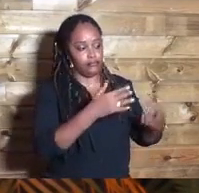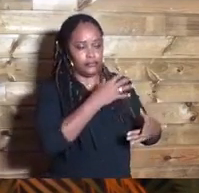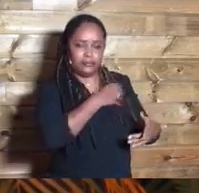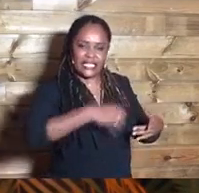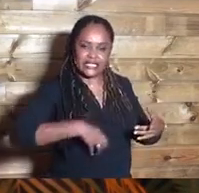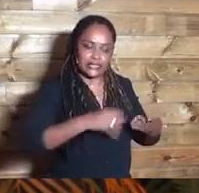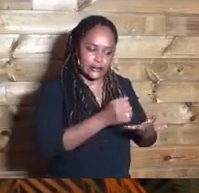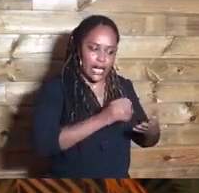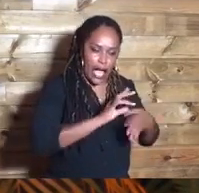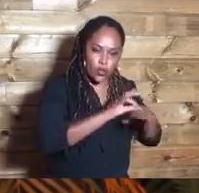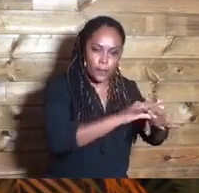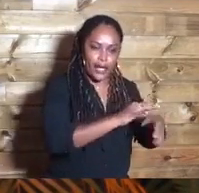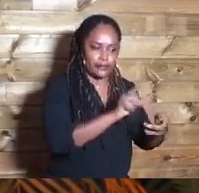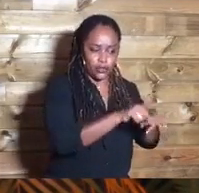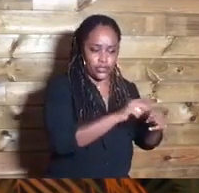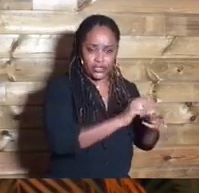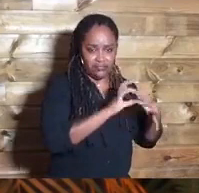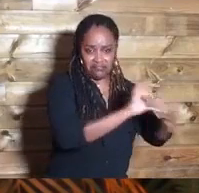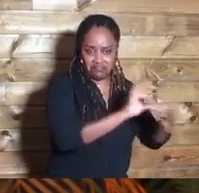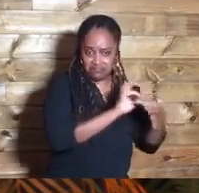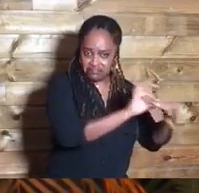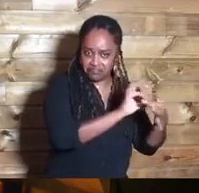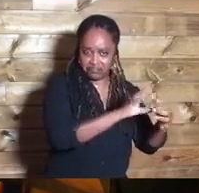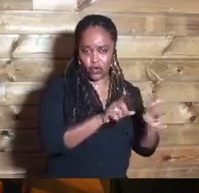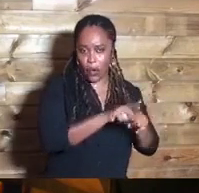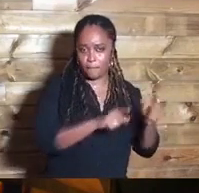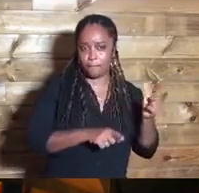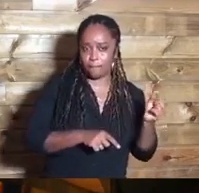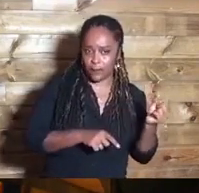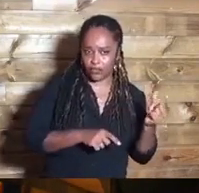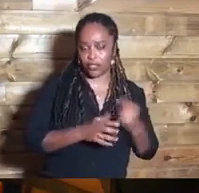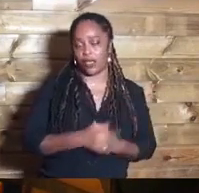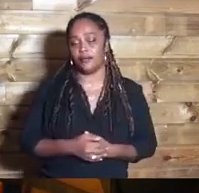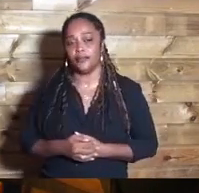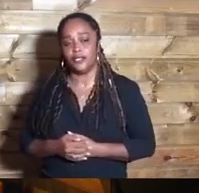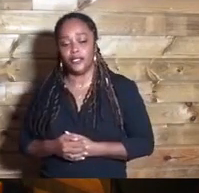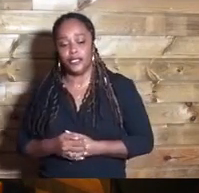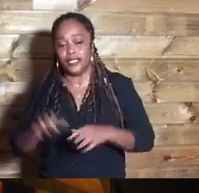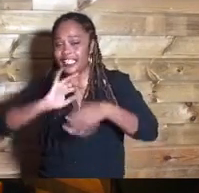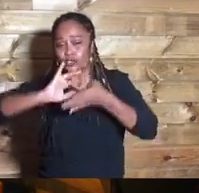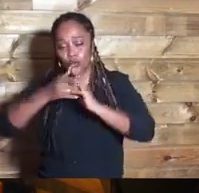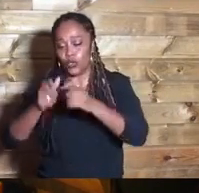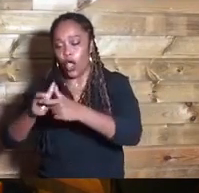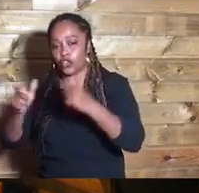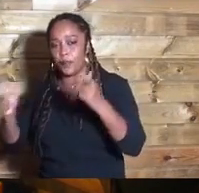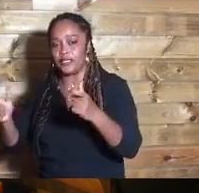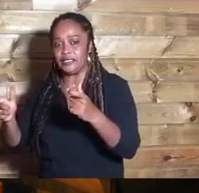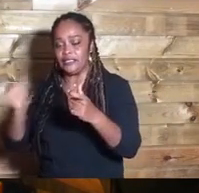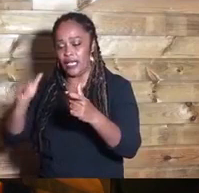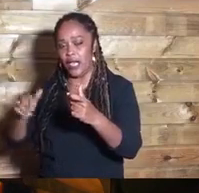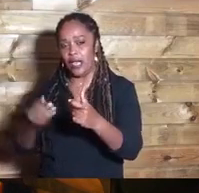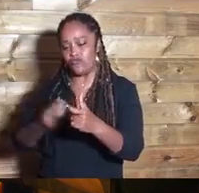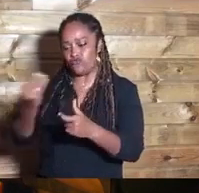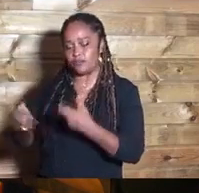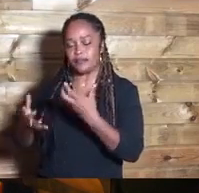collectivités, mais également tous les porteurs de projets pour leur garantir la pérennisation de leur activité. Nous ne pouvons pas parmi les